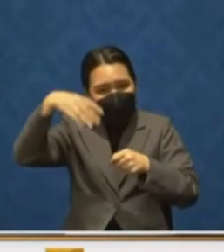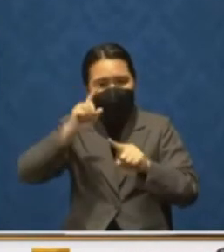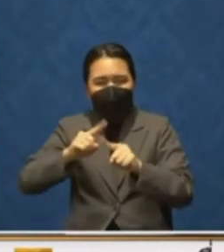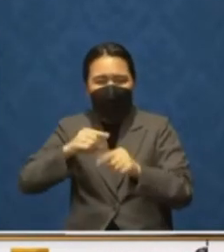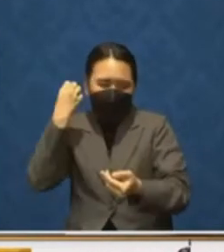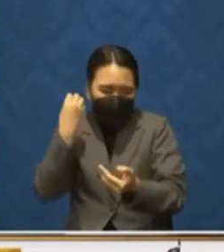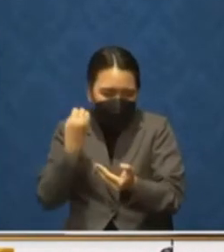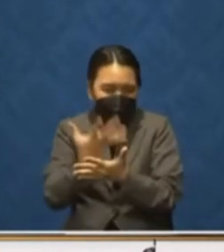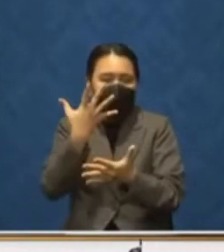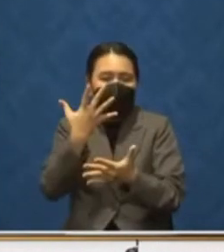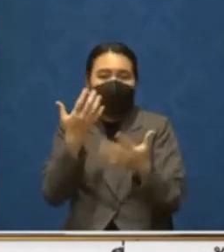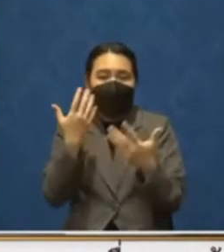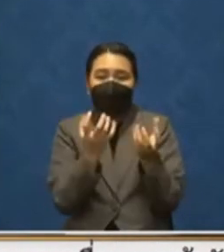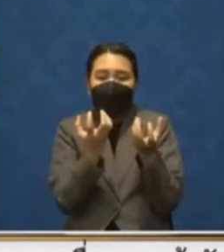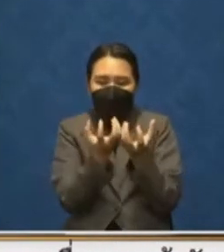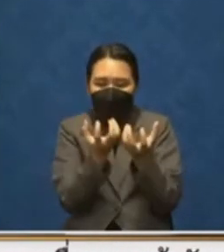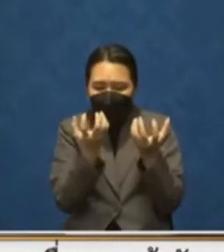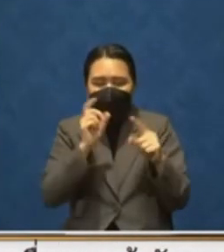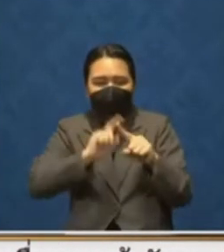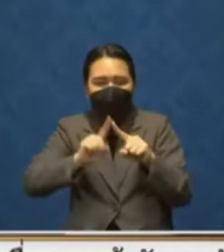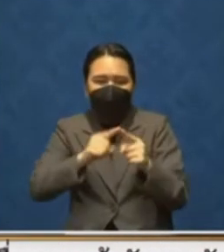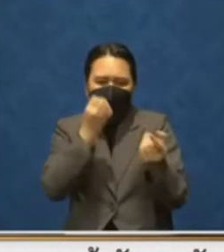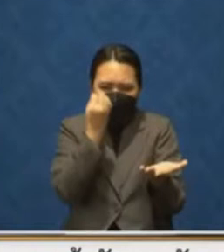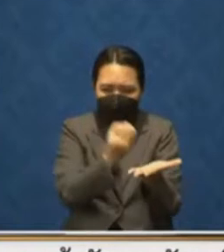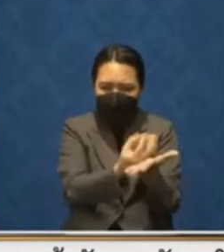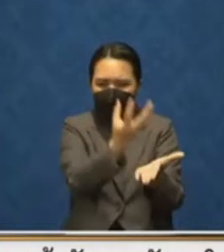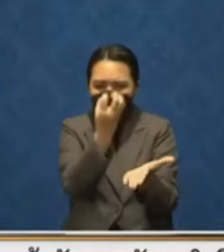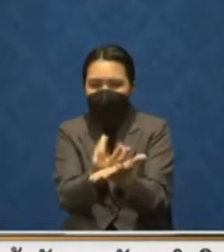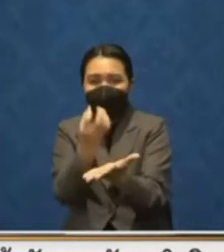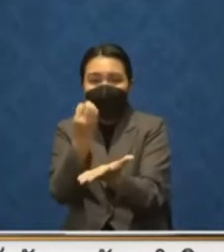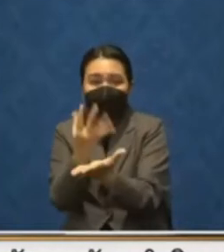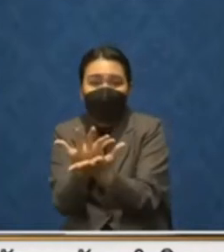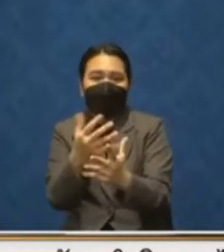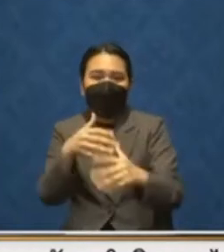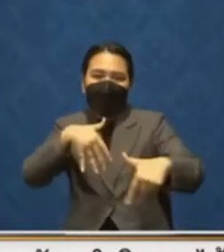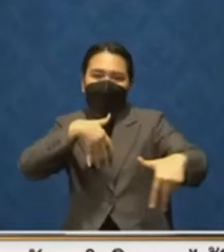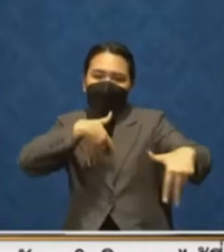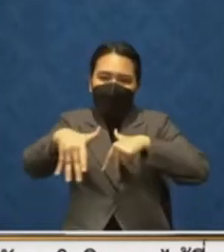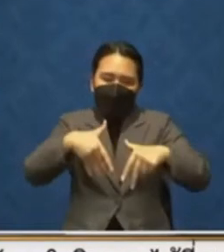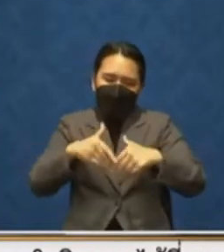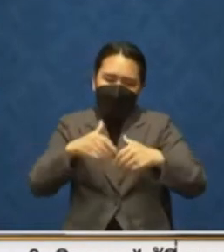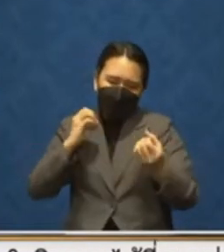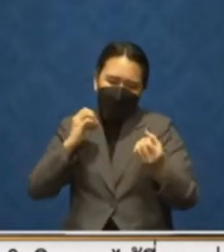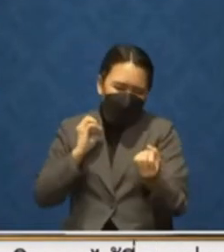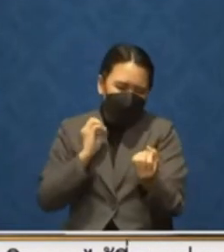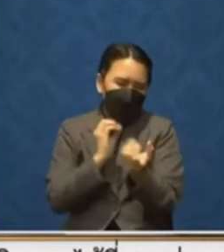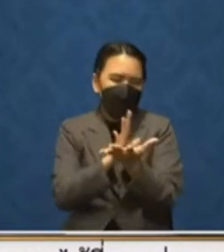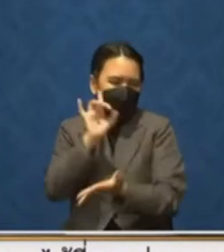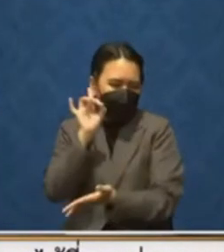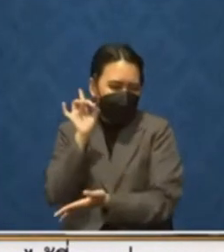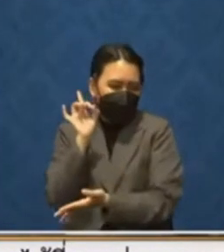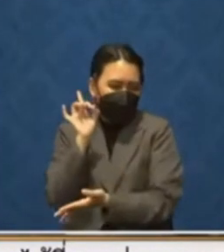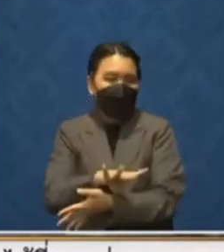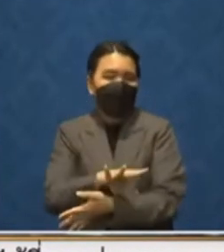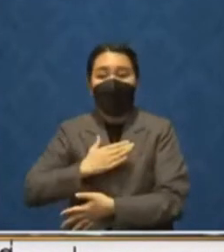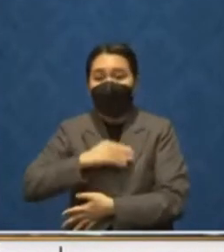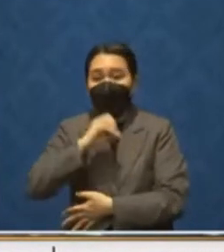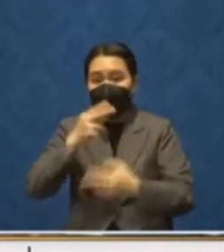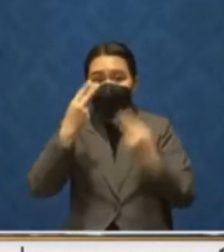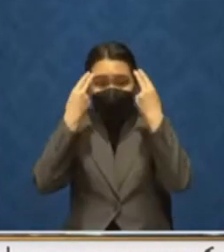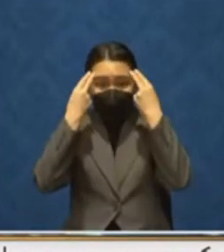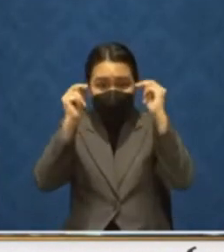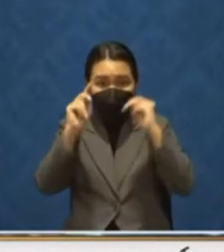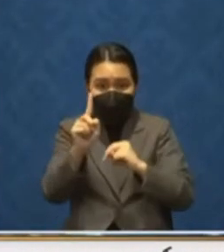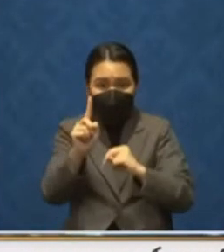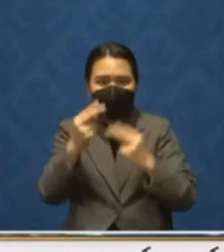ทุกอย่างแท้งไปหมดประชาชนเดือดร้อนอย่างแสนสาหัสผมกำลังจะบอกกับท่านนายกว่าท่านนายก